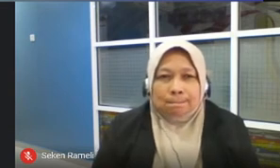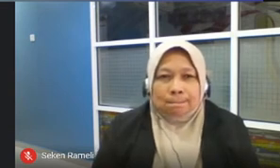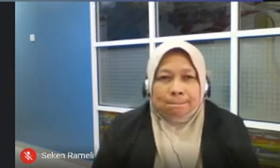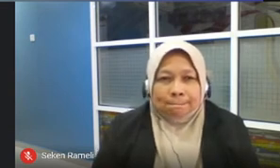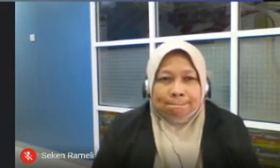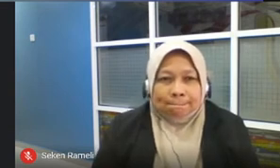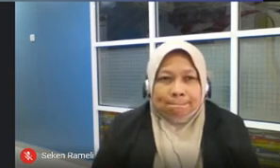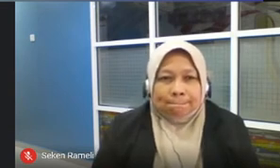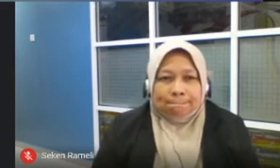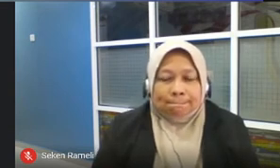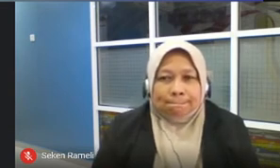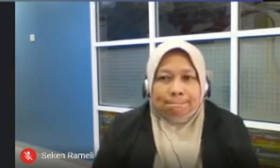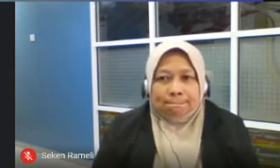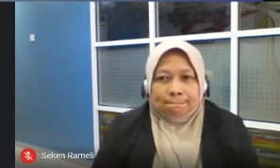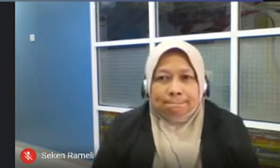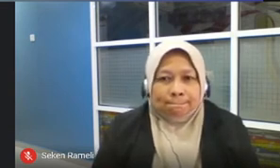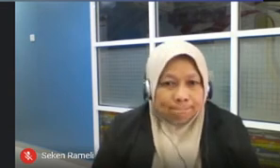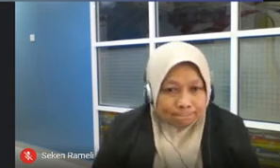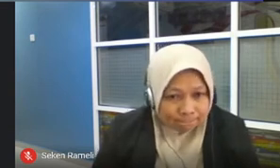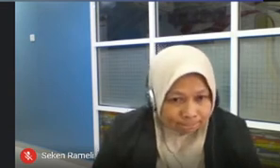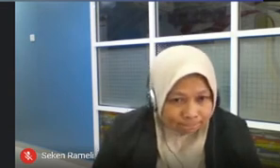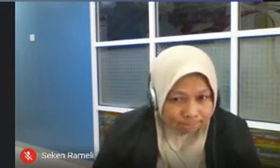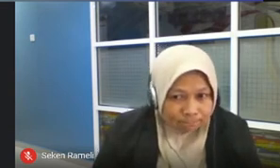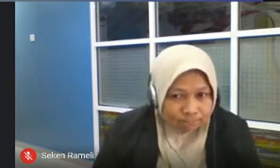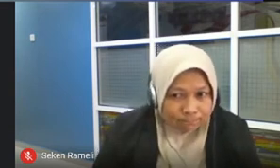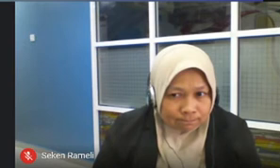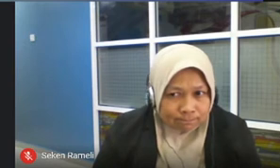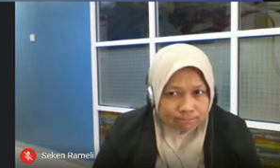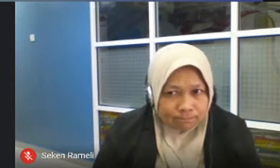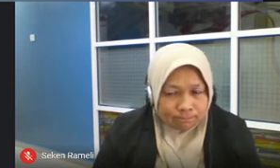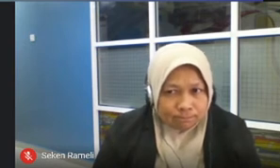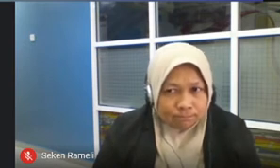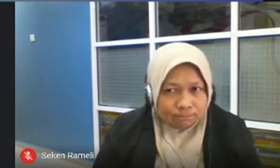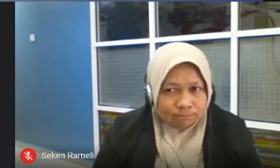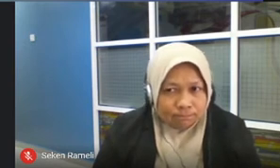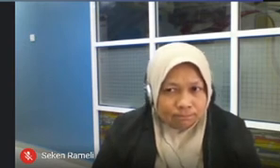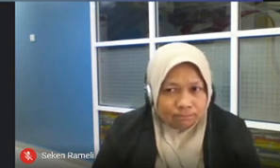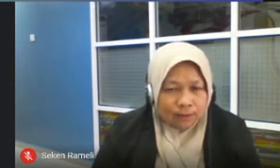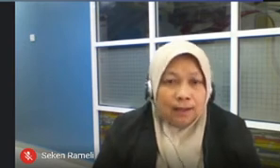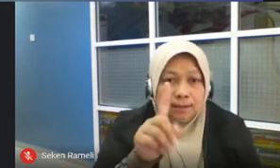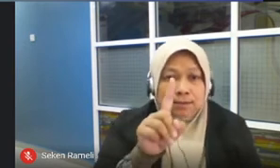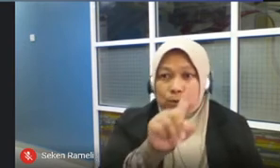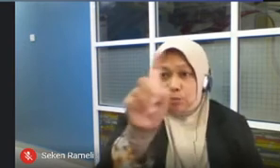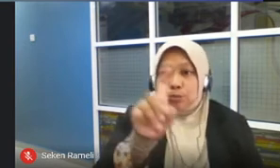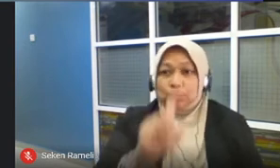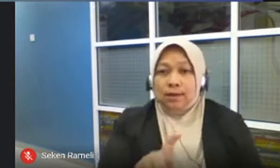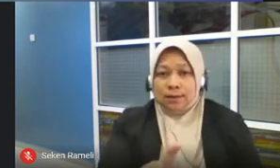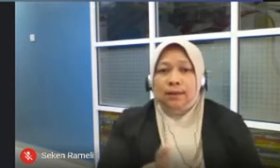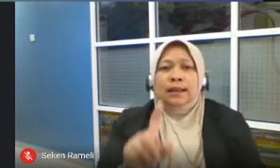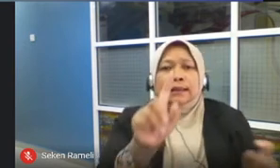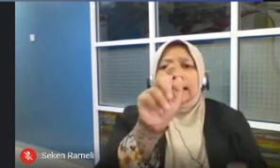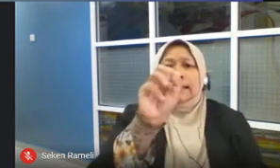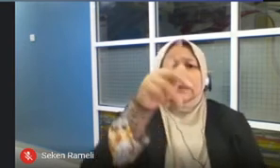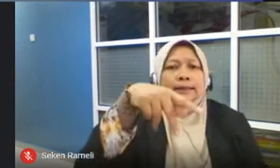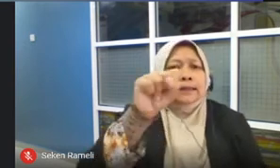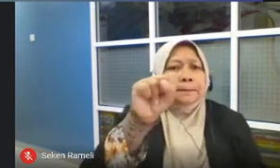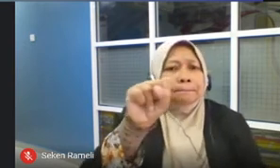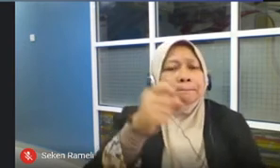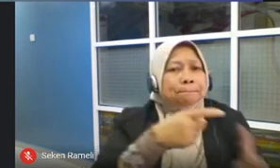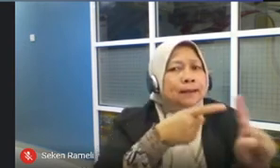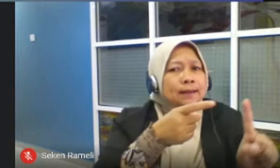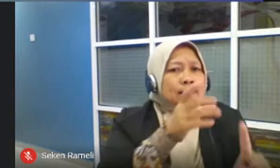boleh berhenti dulu di sini. Tapi sebelum tu ada satu soalan ni, mungkin pada awal-awal slot kita tadi ada tips daripada coach kita